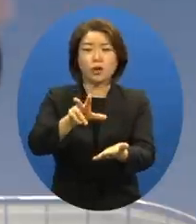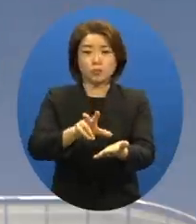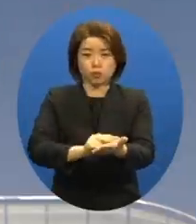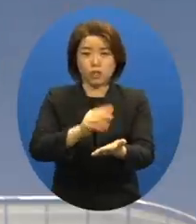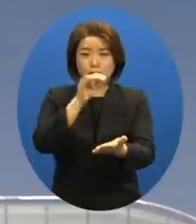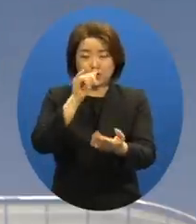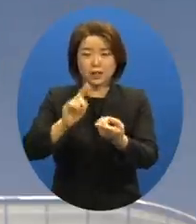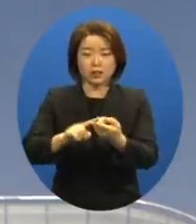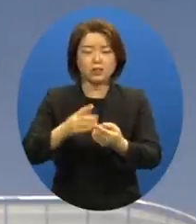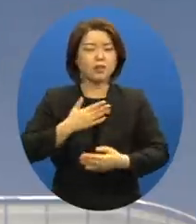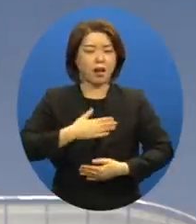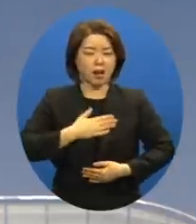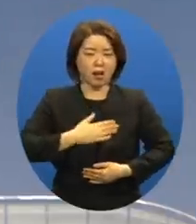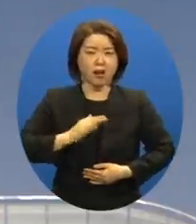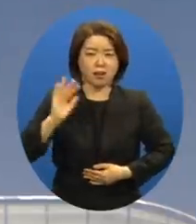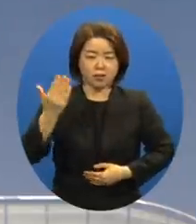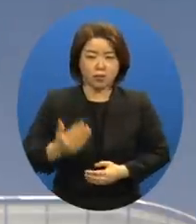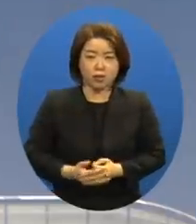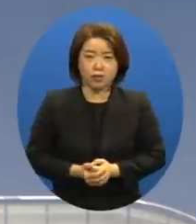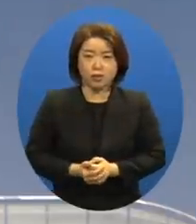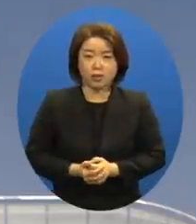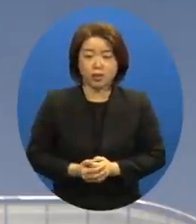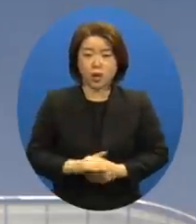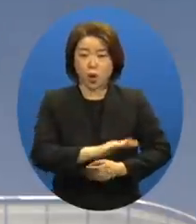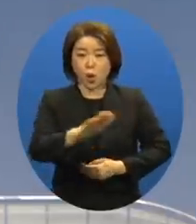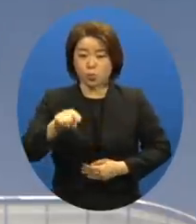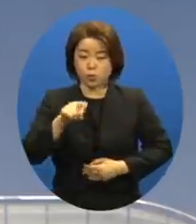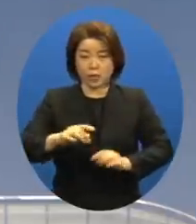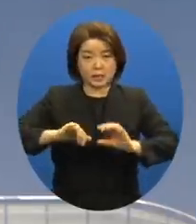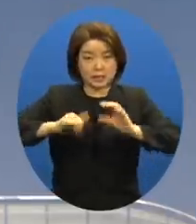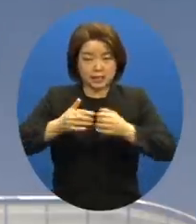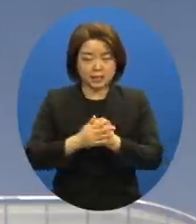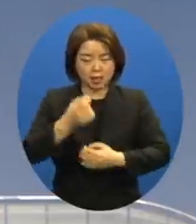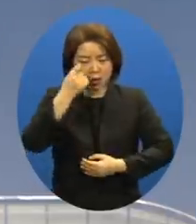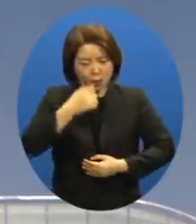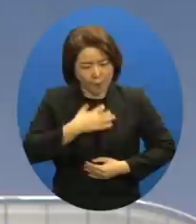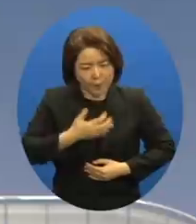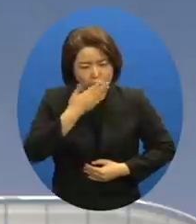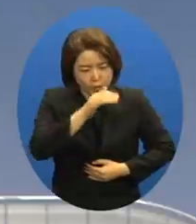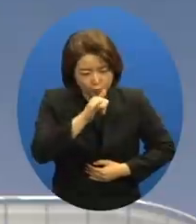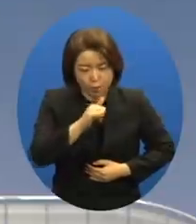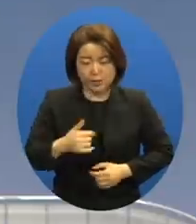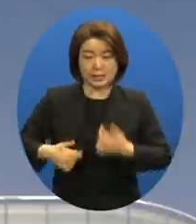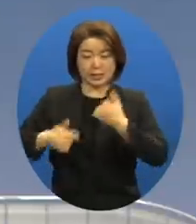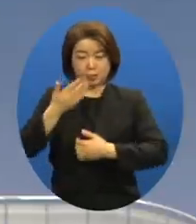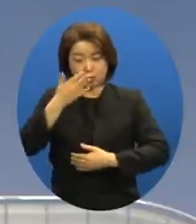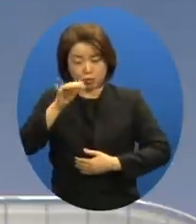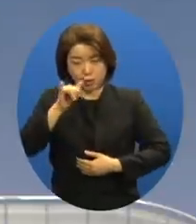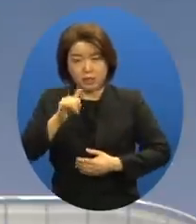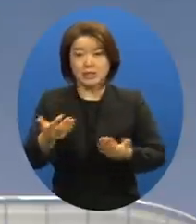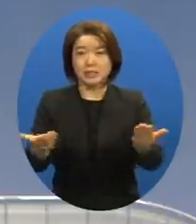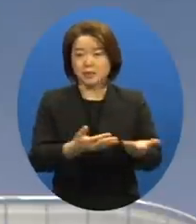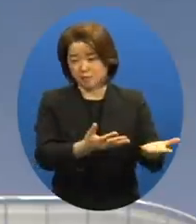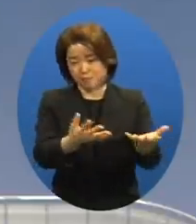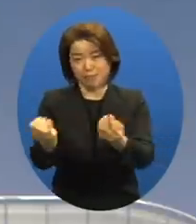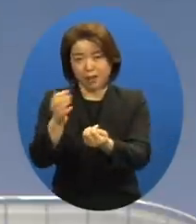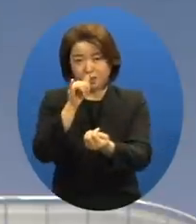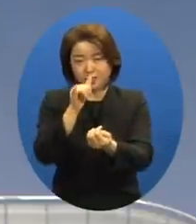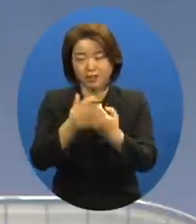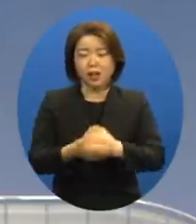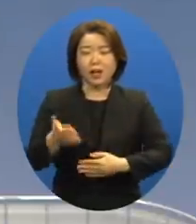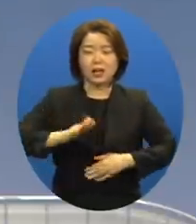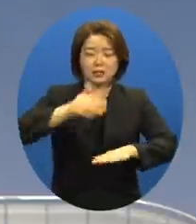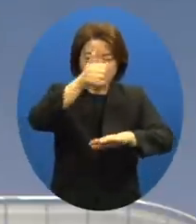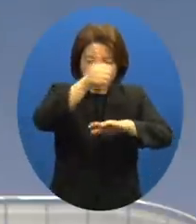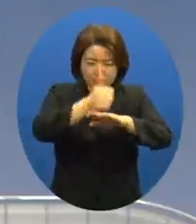알게 됩니다 우리가 이 세상에서 슬플 수도 있고 기쁠 수도 있는 일이 많습니다 그러나 마지막